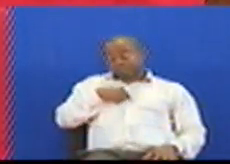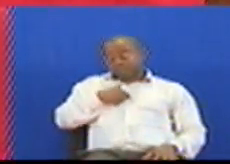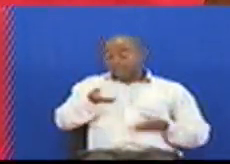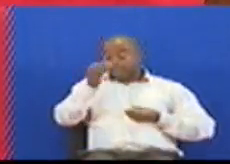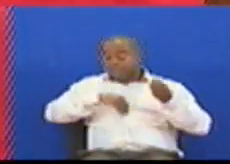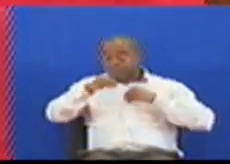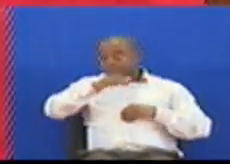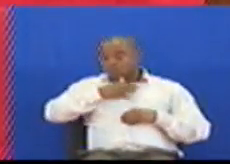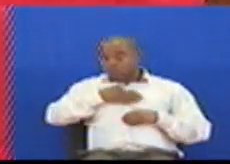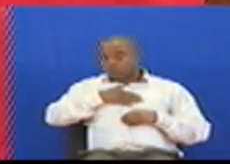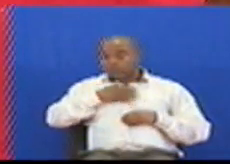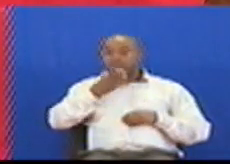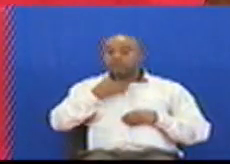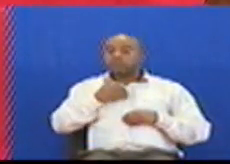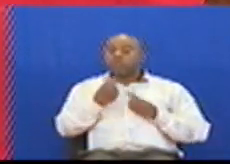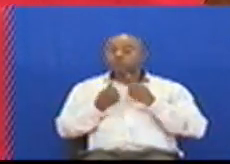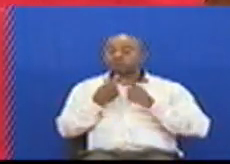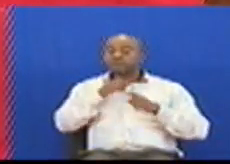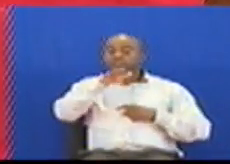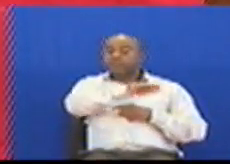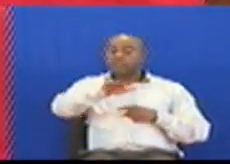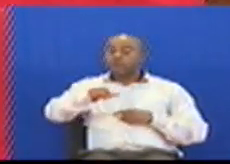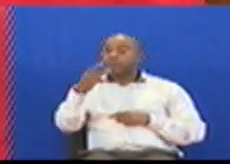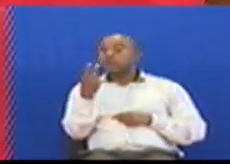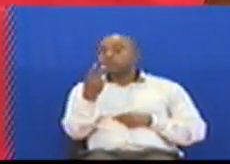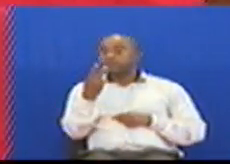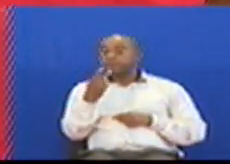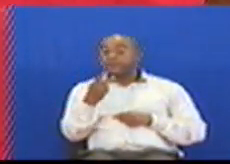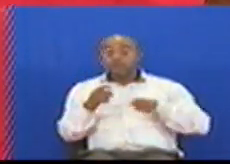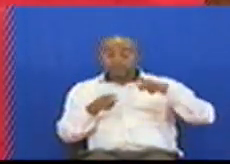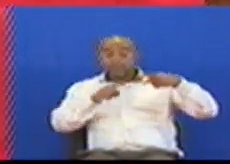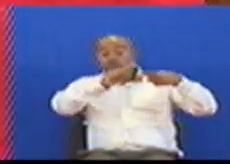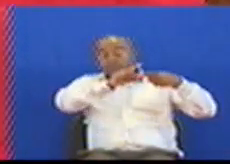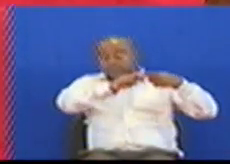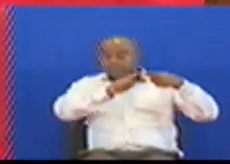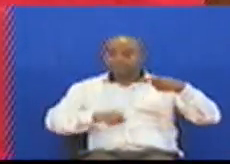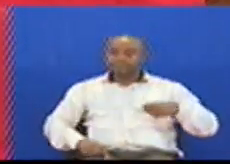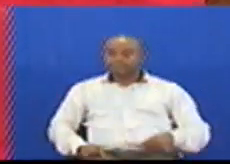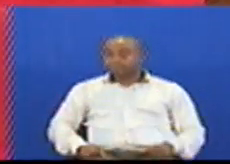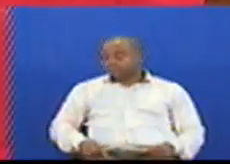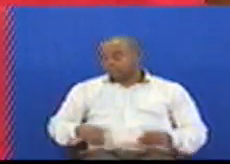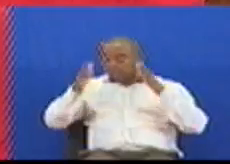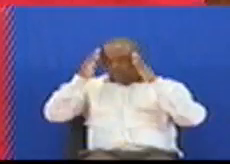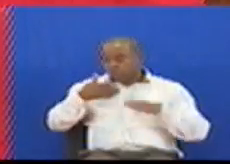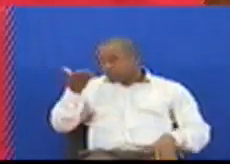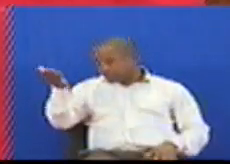nilitaka nichangie kwenye maeneo mawili. Mheshimiwa Naibu Spika, wizara hii ya TAMISEMI